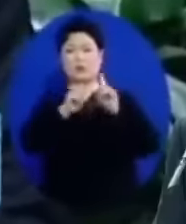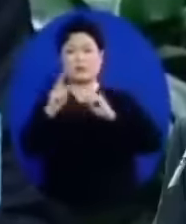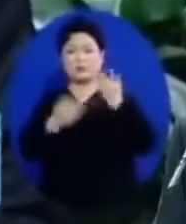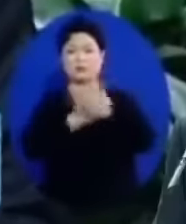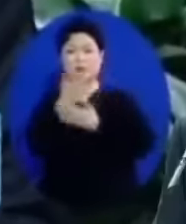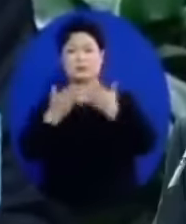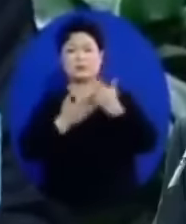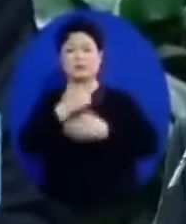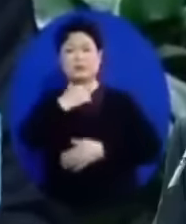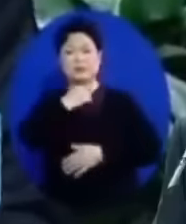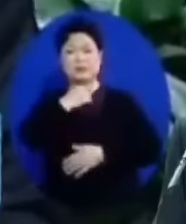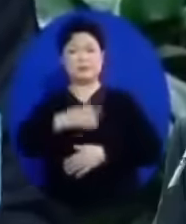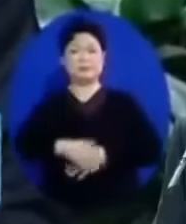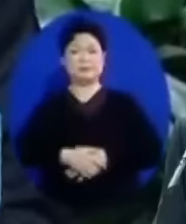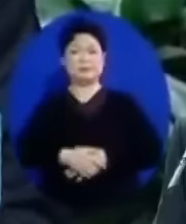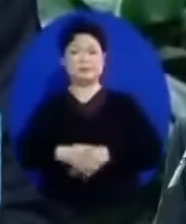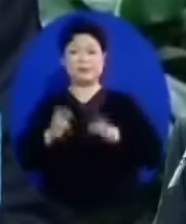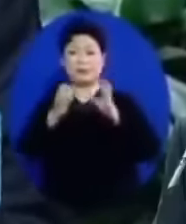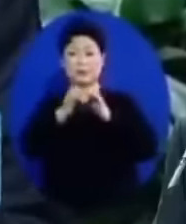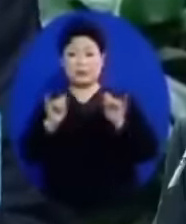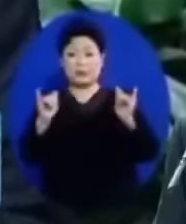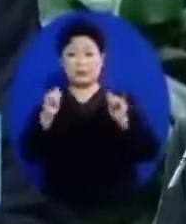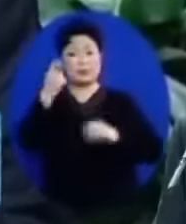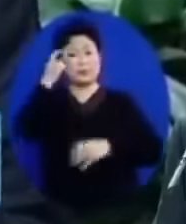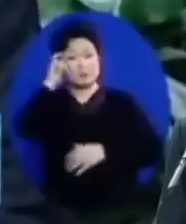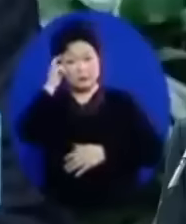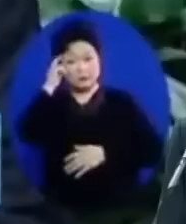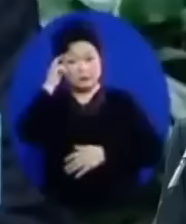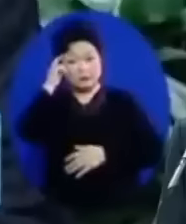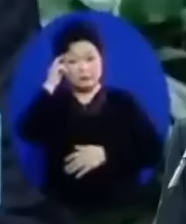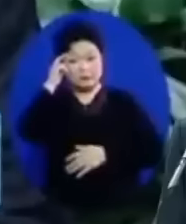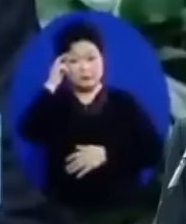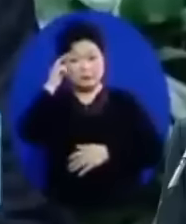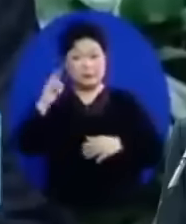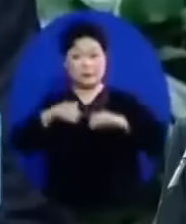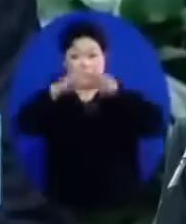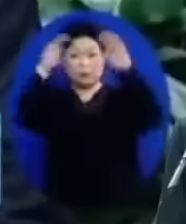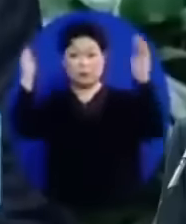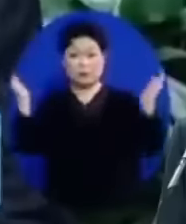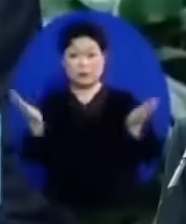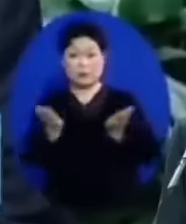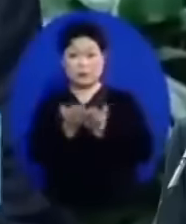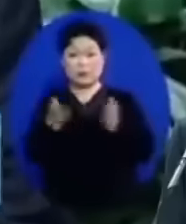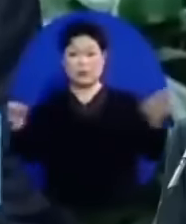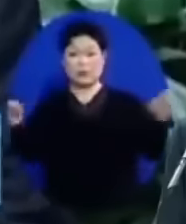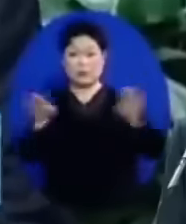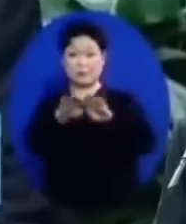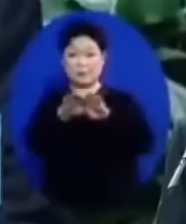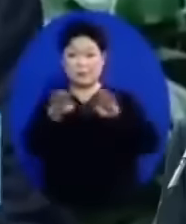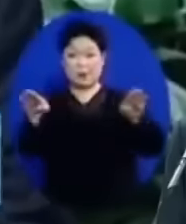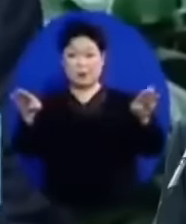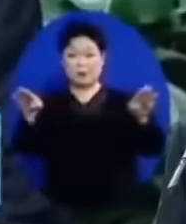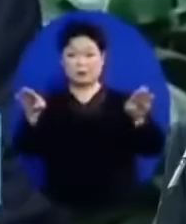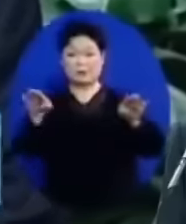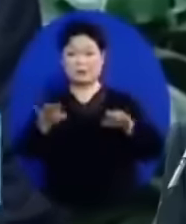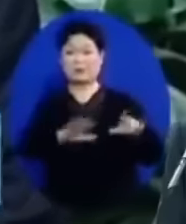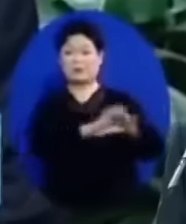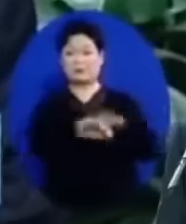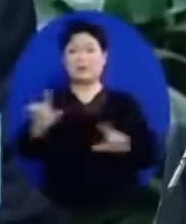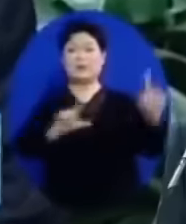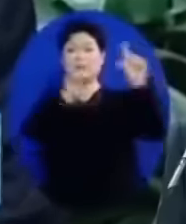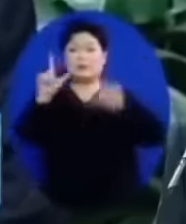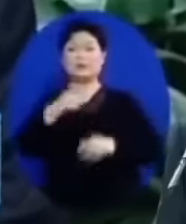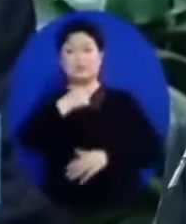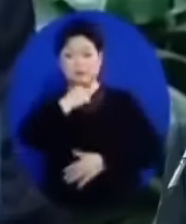나누겠습니다. 인간의 이상은 모두 다 평등하게 잘 사는